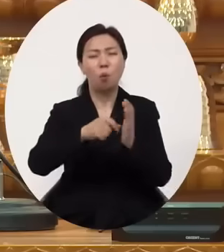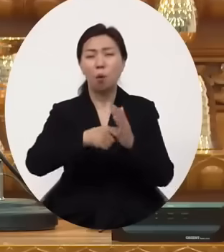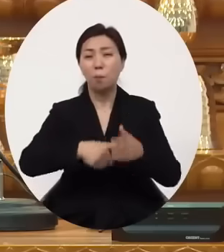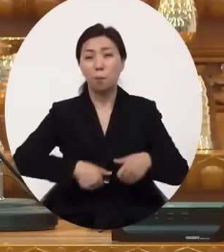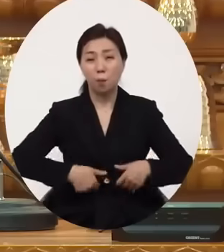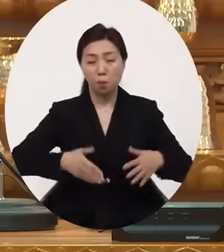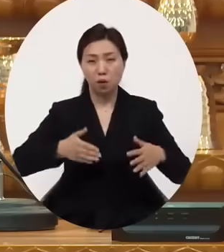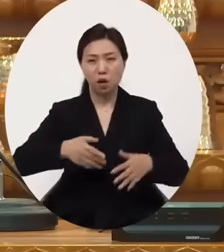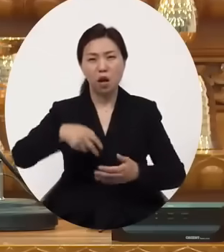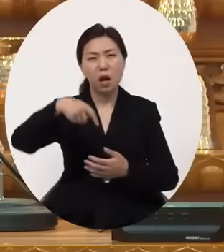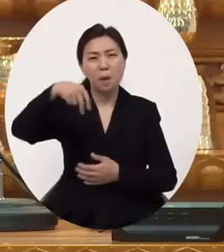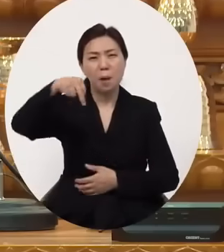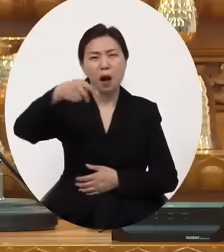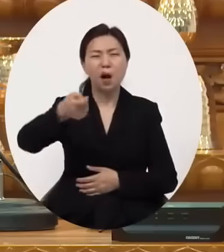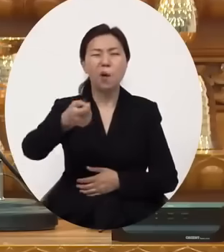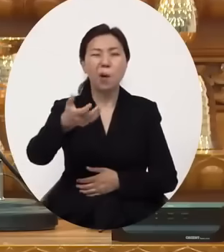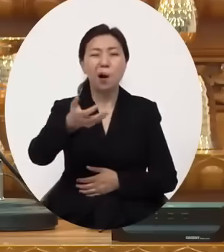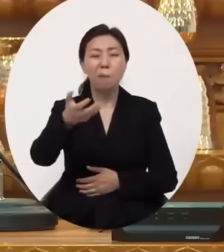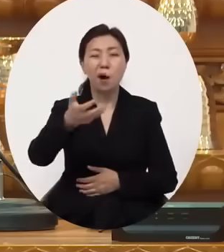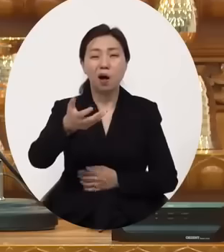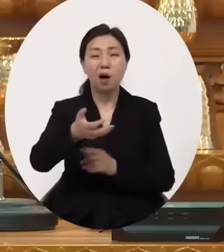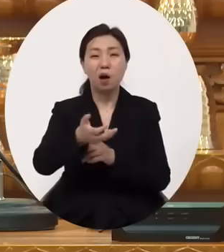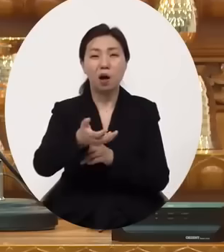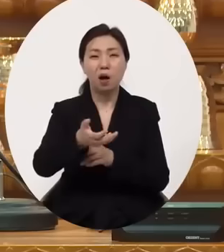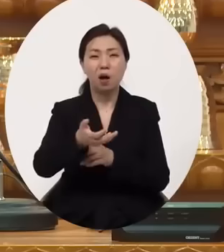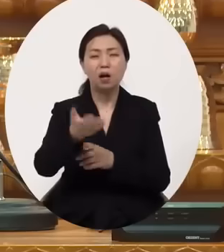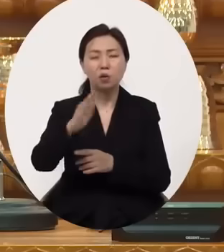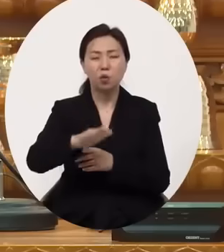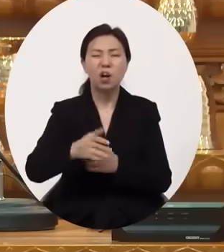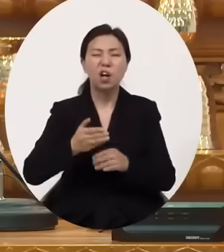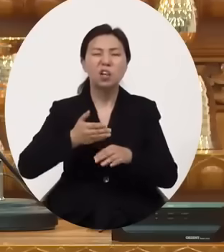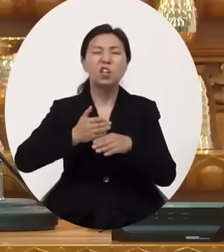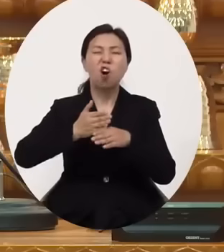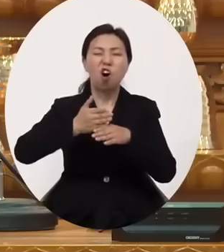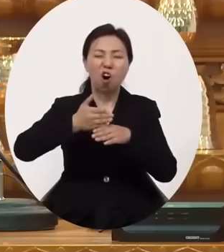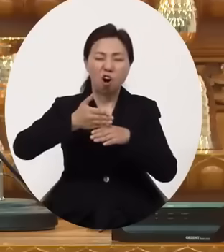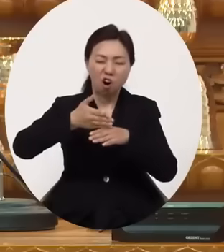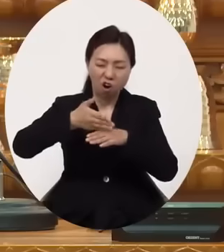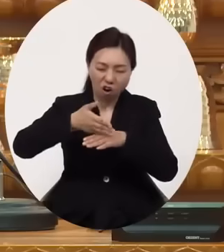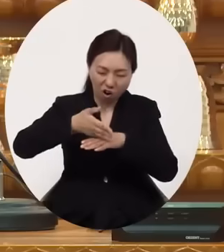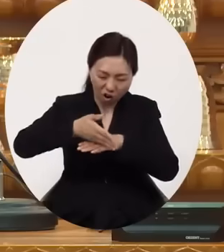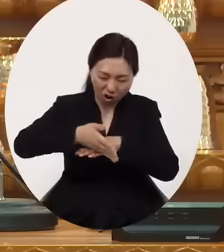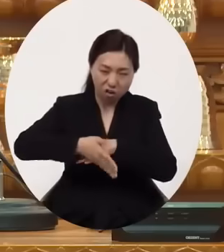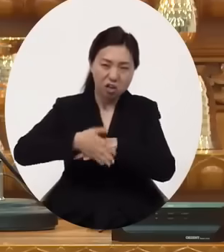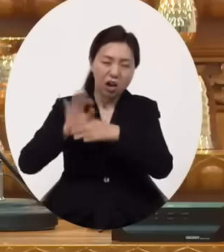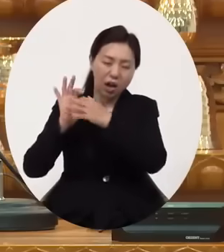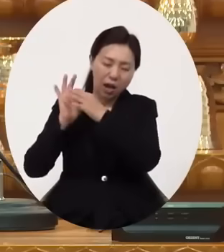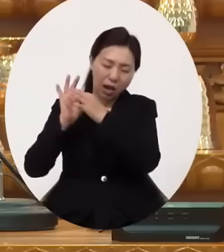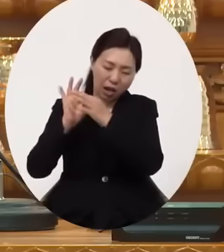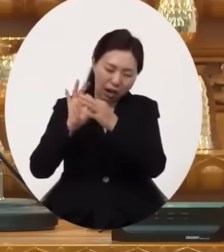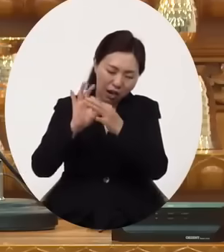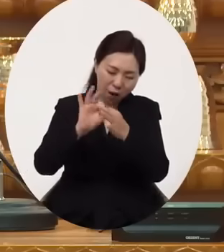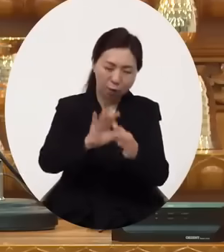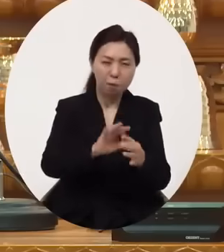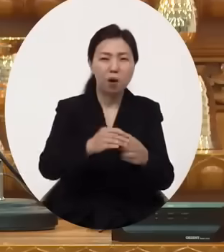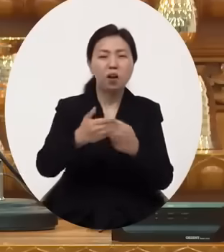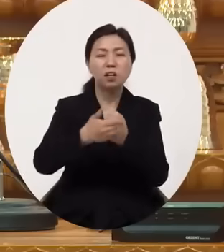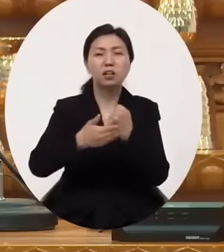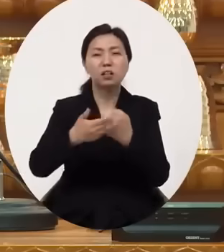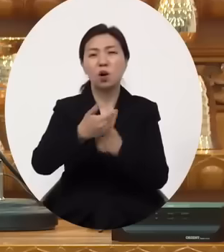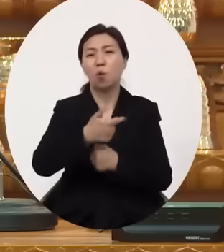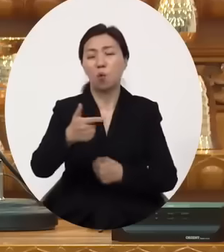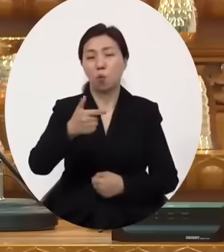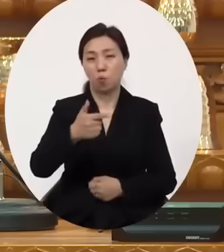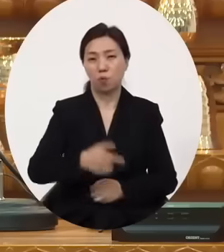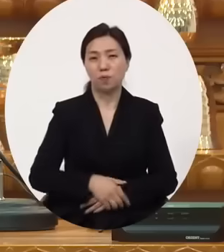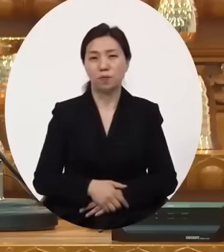볼 필요는 없고 다리가 조금 아프더라도 천천히 꾸준히 하면 오히려 낫는 효과가 더 많습니다.